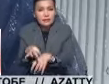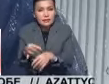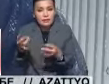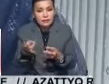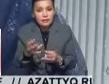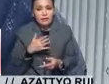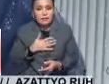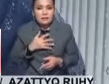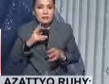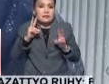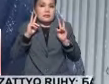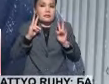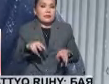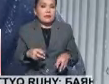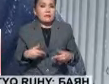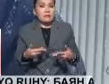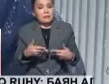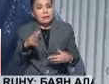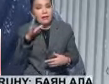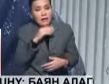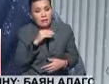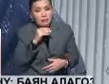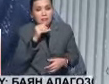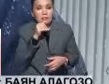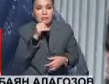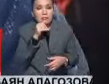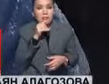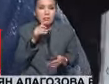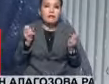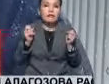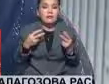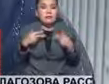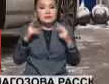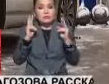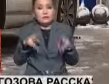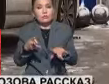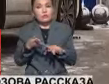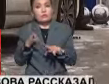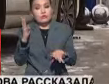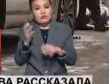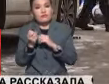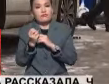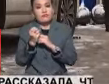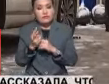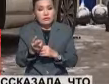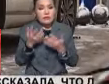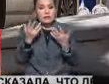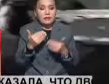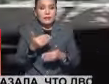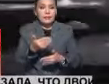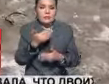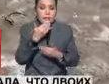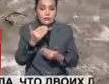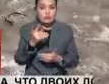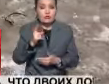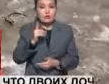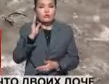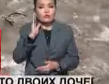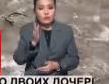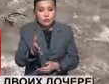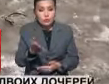я вот не знаю, пройду я, не пройду. Я стою в очереди 12-й. До последнего буду ждать.